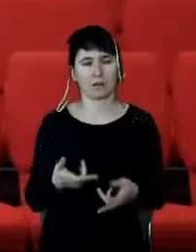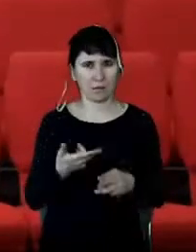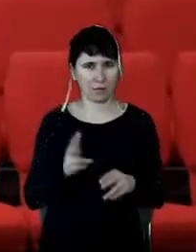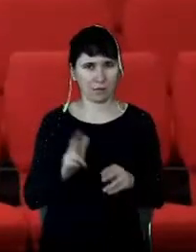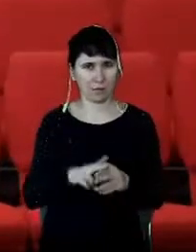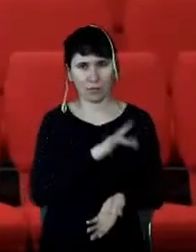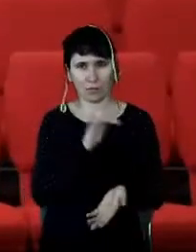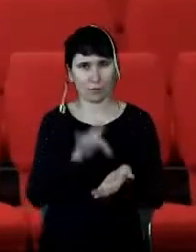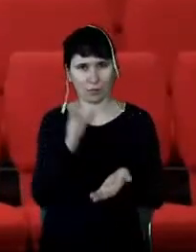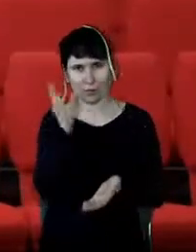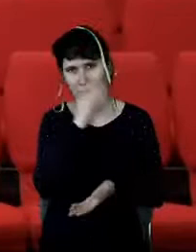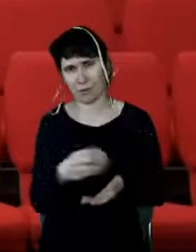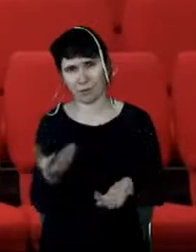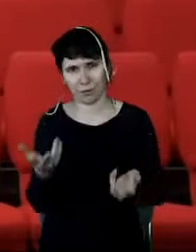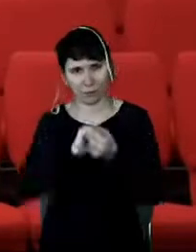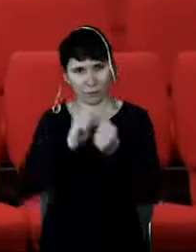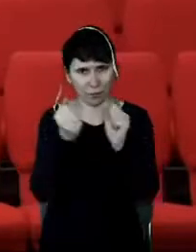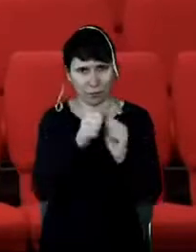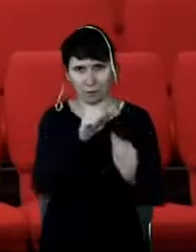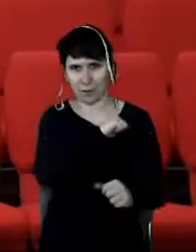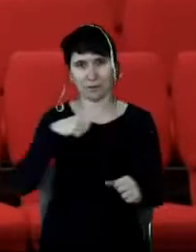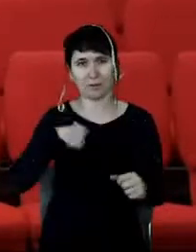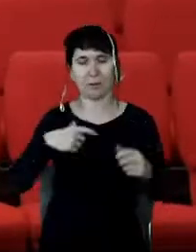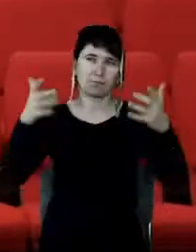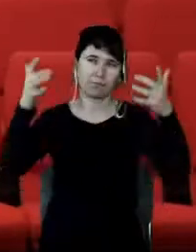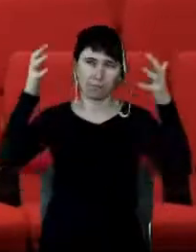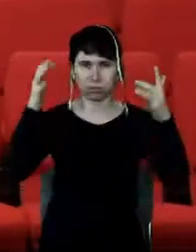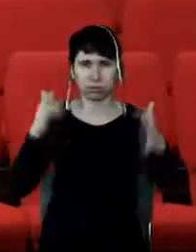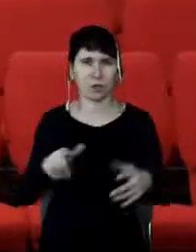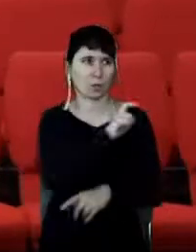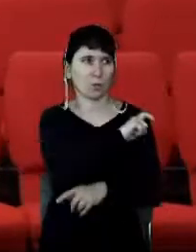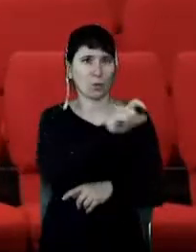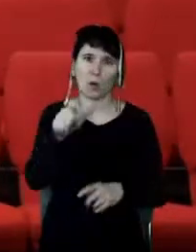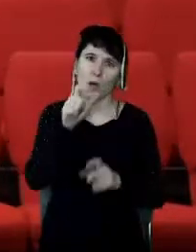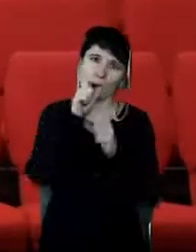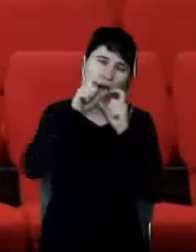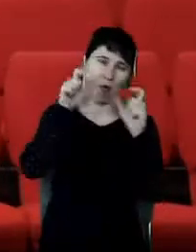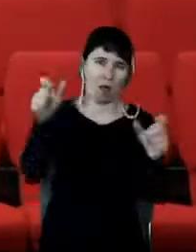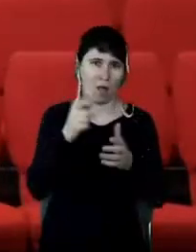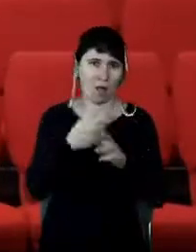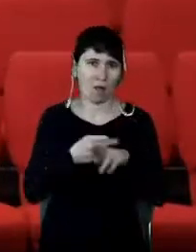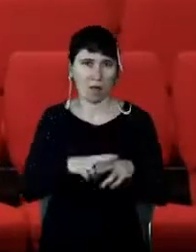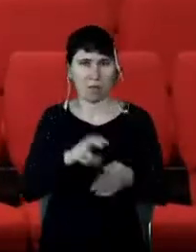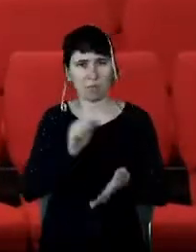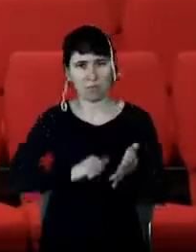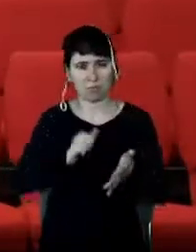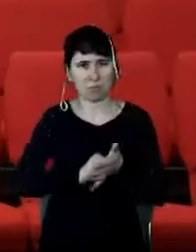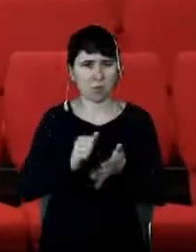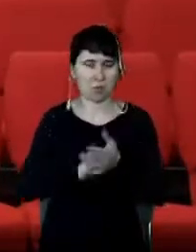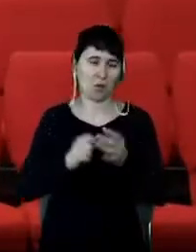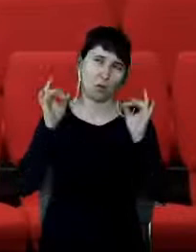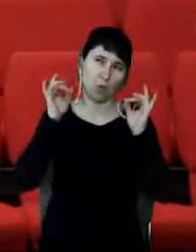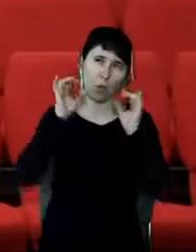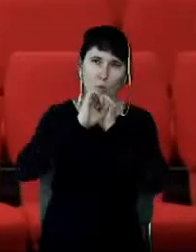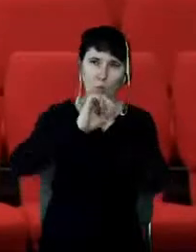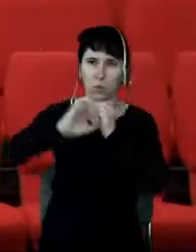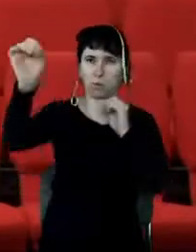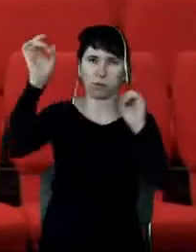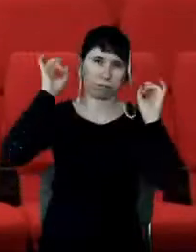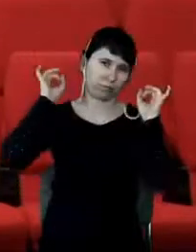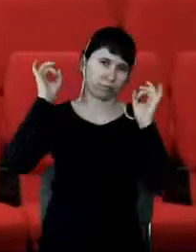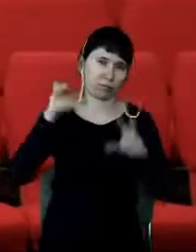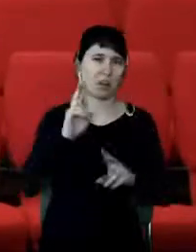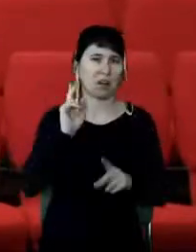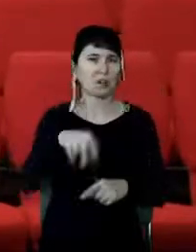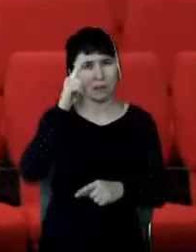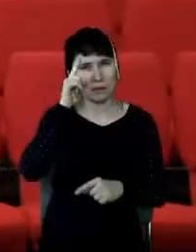або стіни чи камні руйнувалися від крику людей, від звуку труб. Навіть в